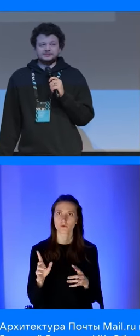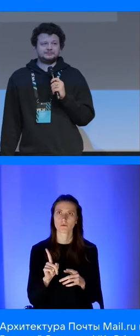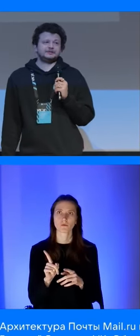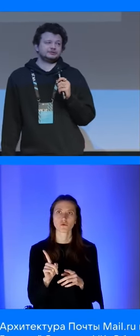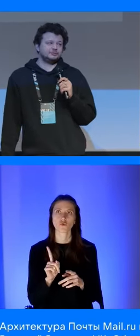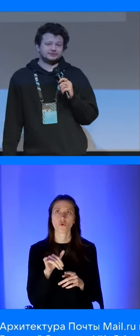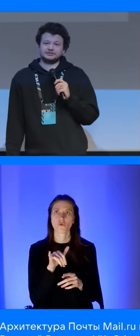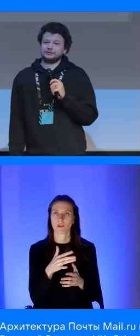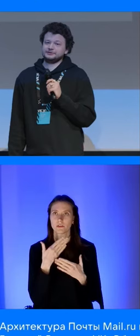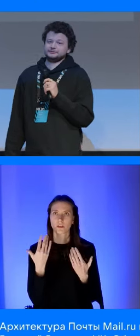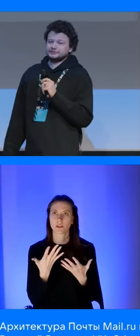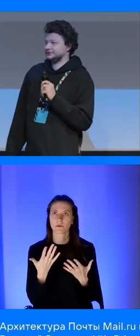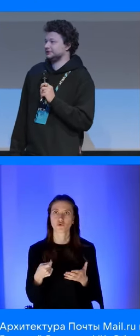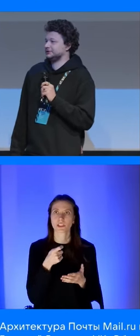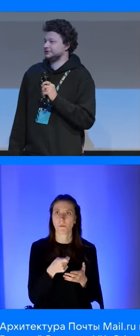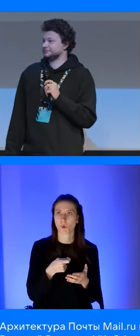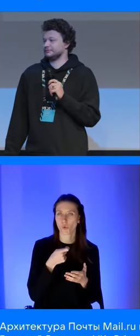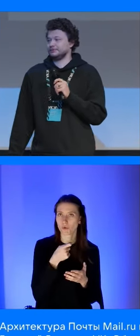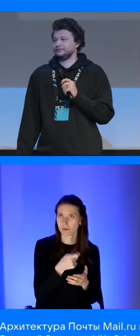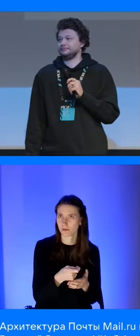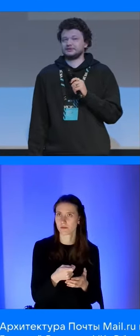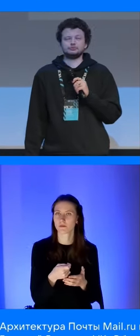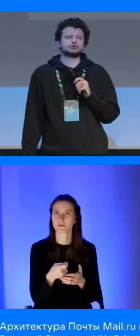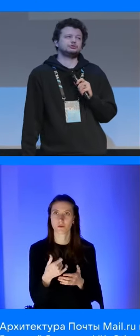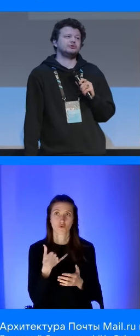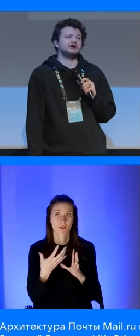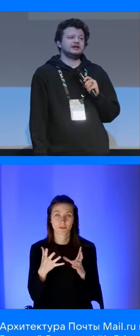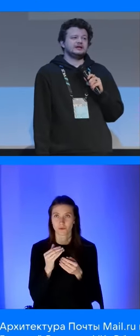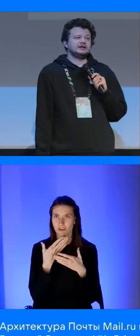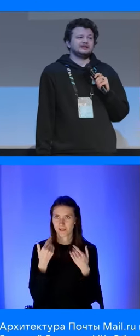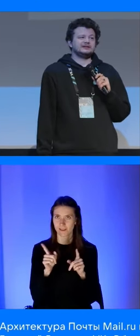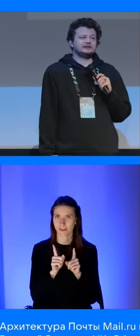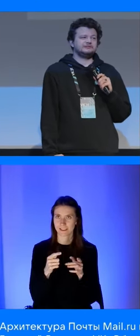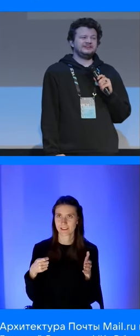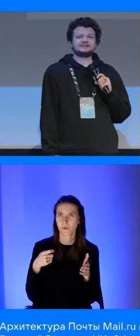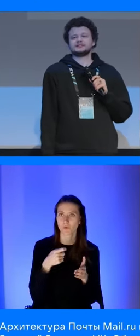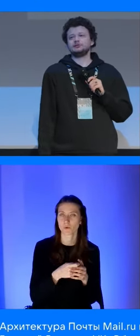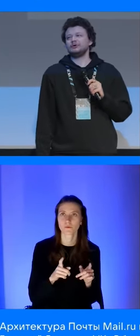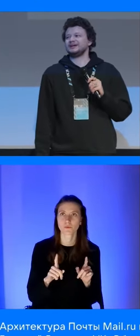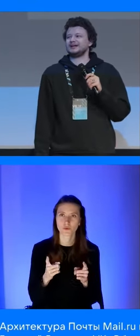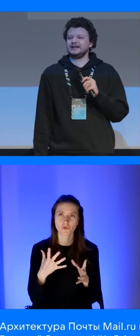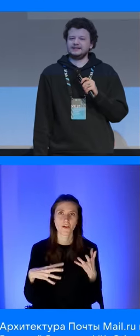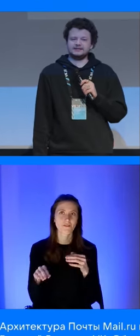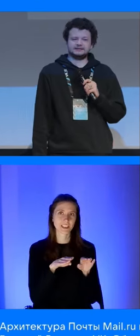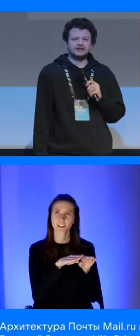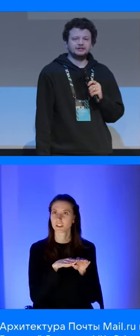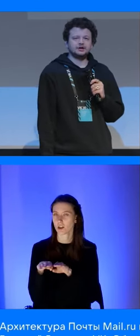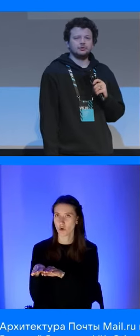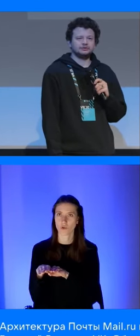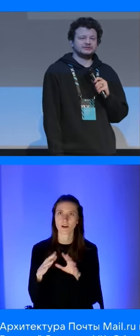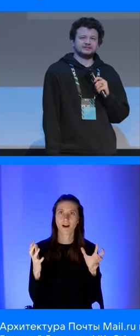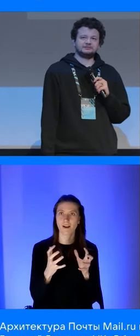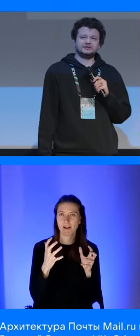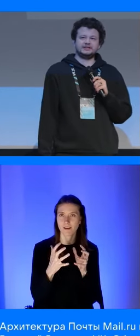у нас в принципе нет особо SQL-запросов, потому что весь слой хранения